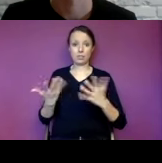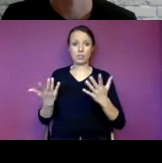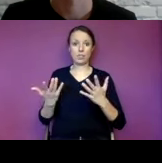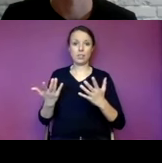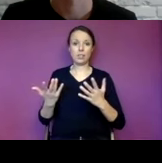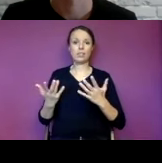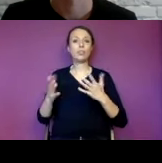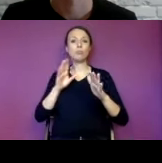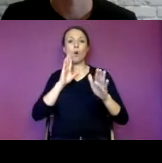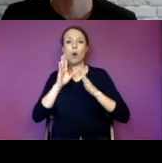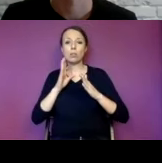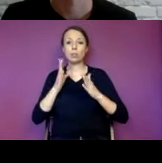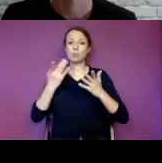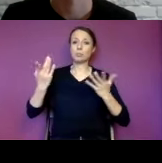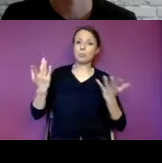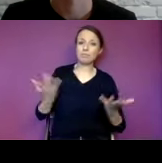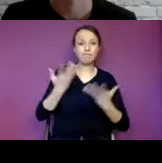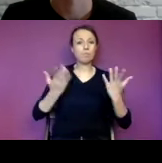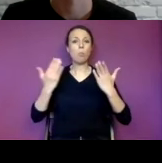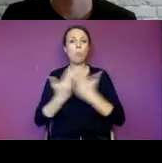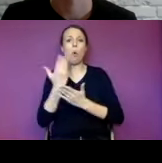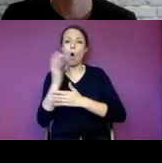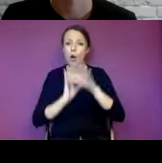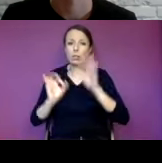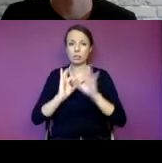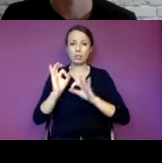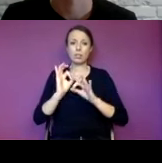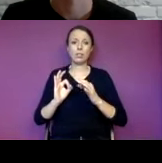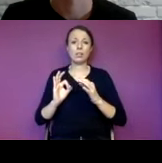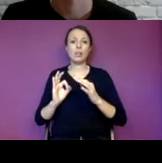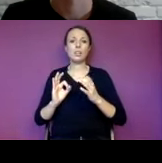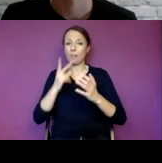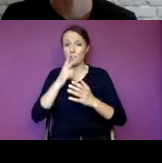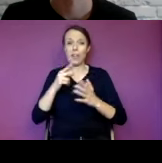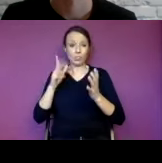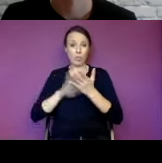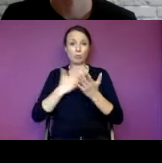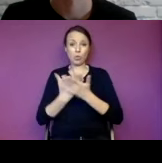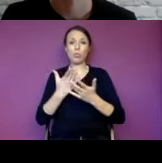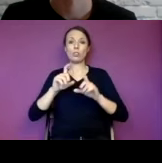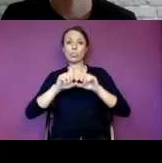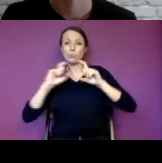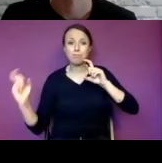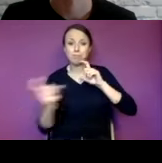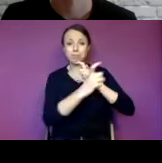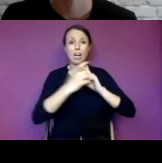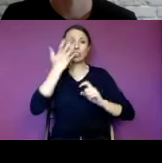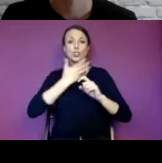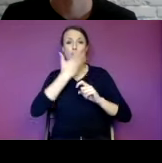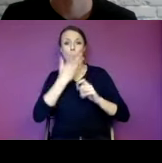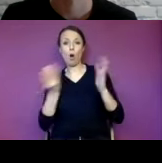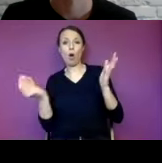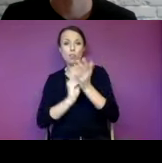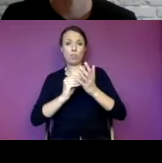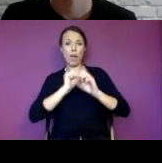pęd modernizacyjny, który, tu opowiedziałam o anegdocie z sidingiem, ale on polega też na tym, że po prostu